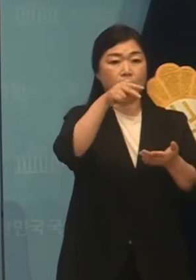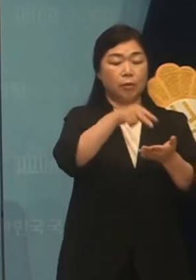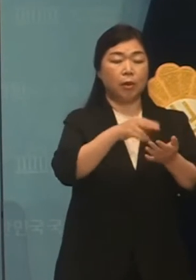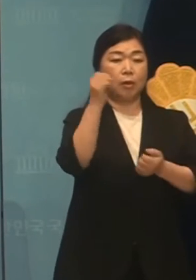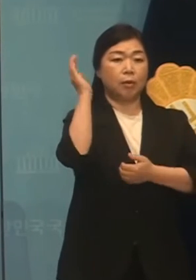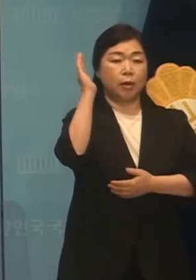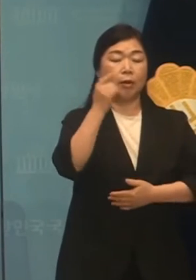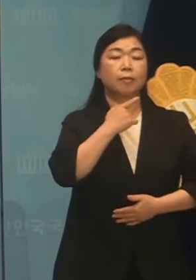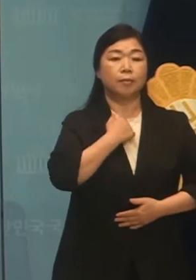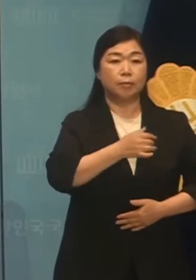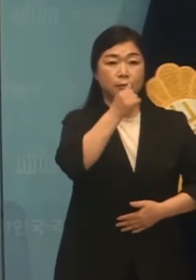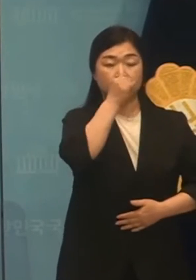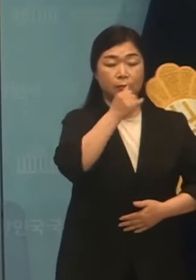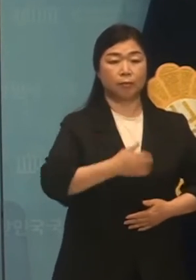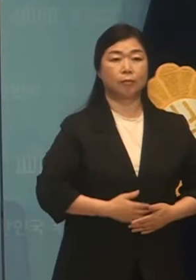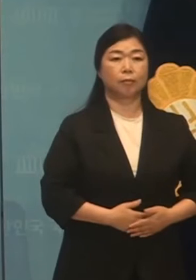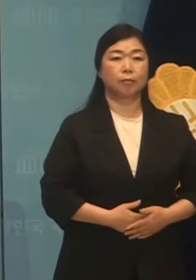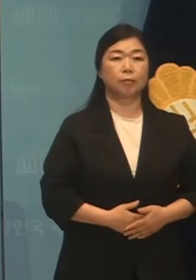바 있습니다.